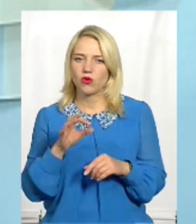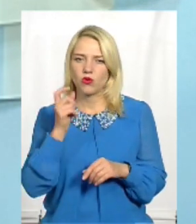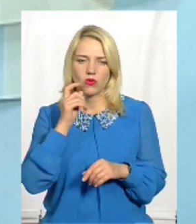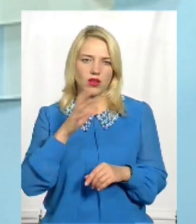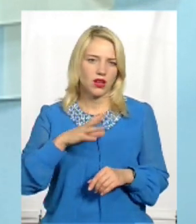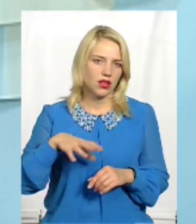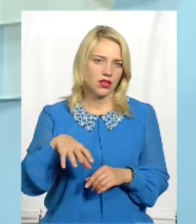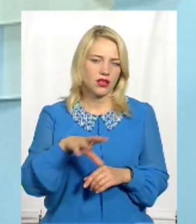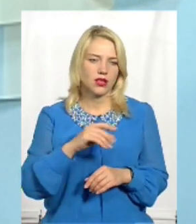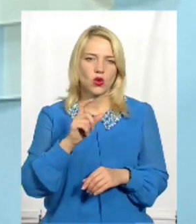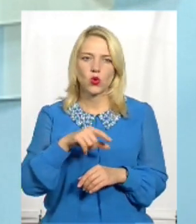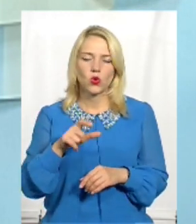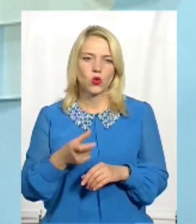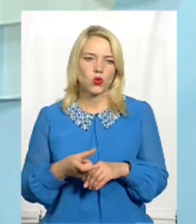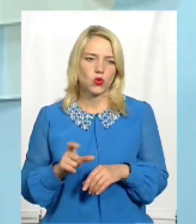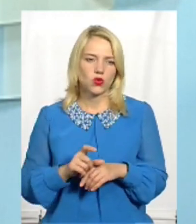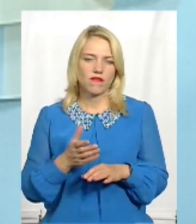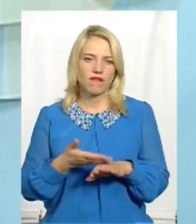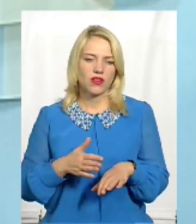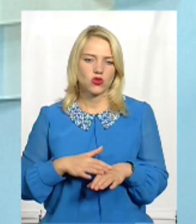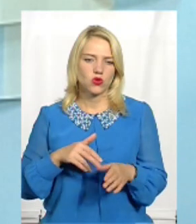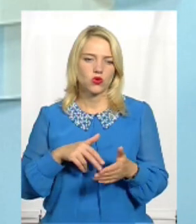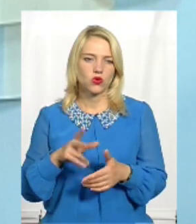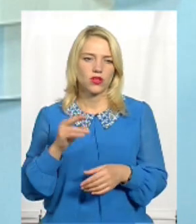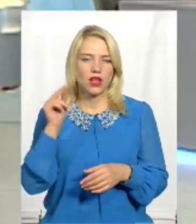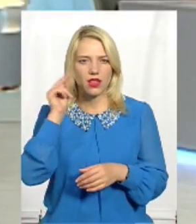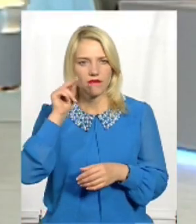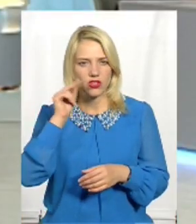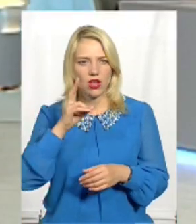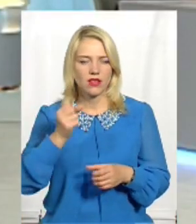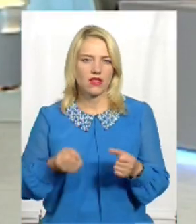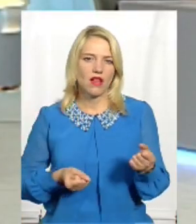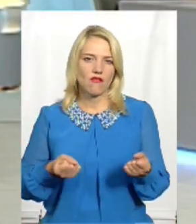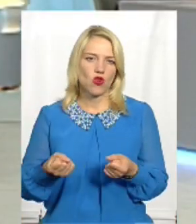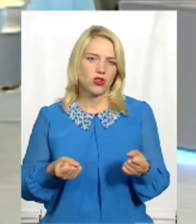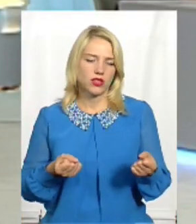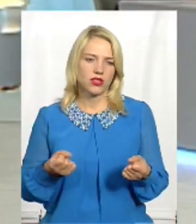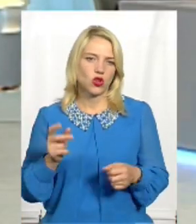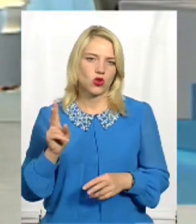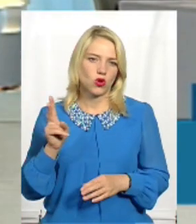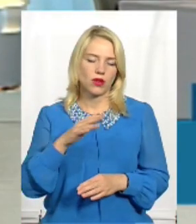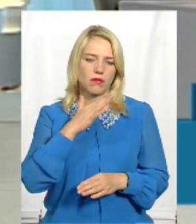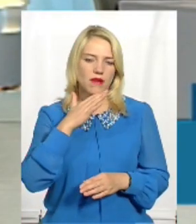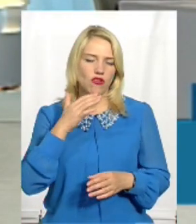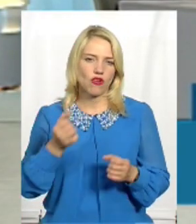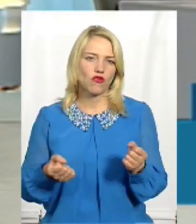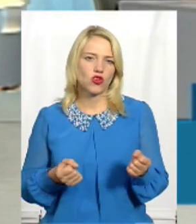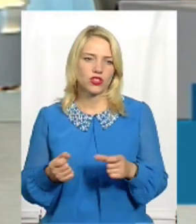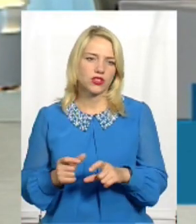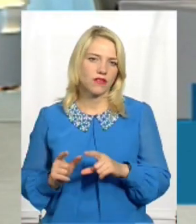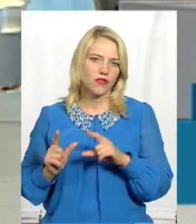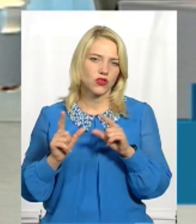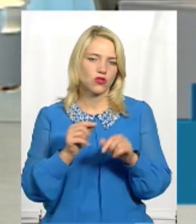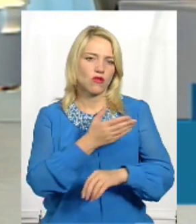Україні. Люди дуже важко йдуть на навчання на водія тролейбуса. Багато водіїв їдуть